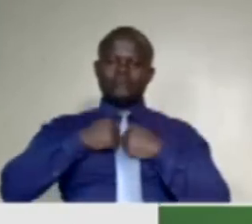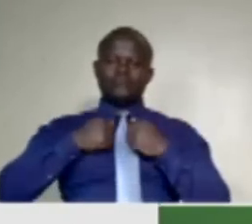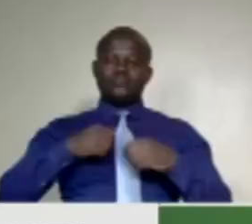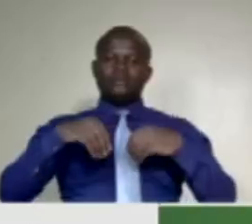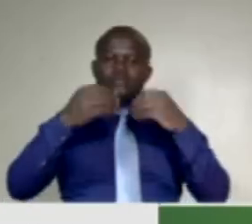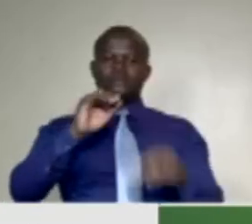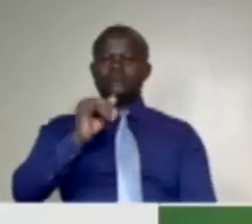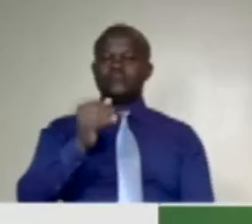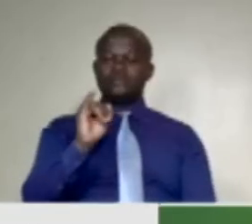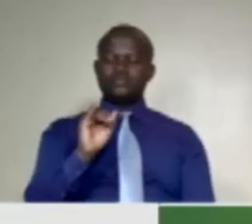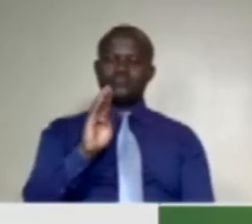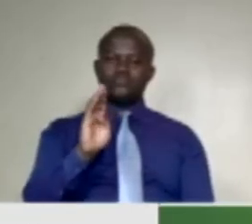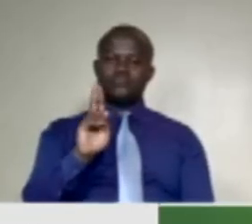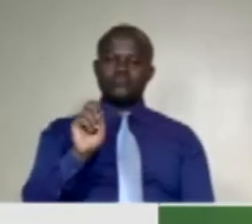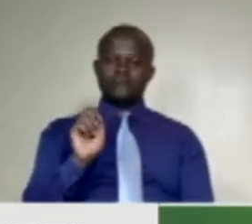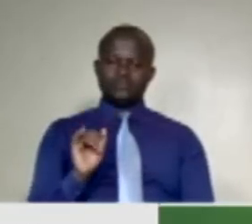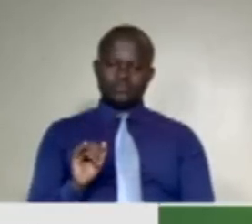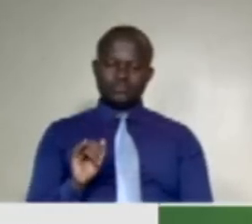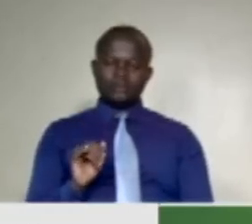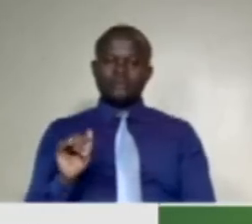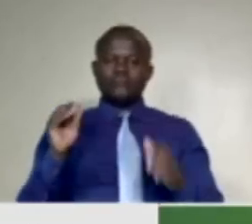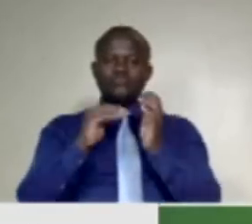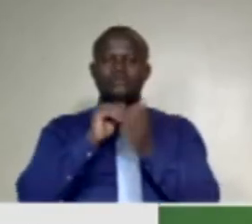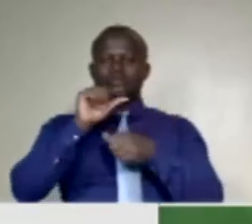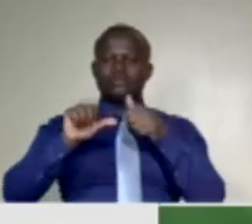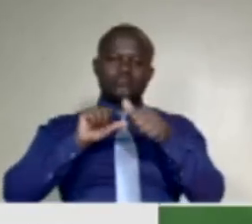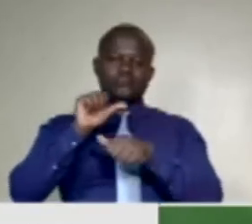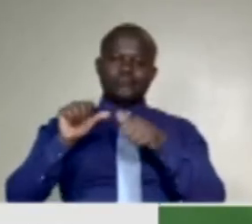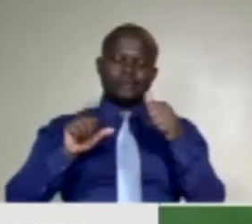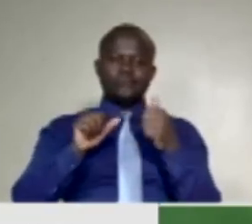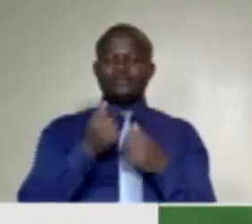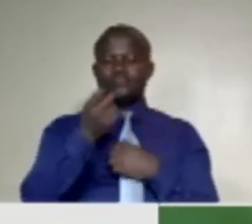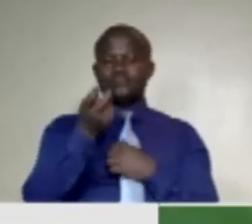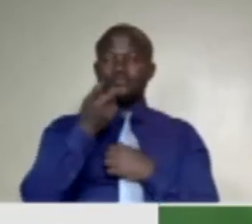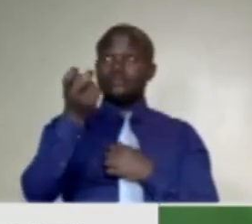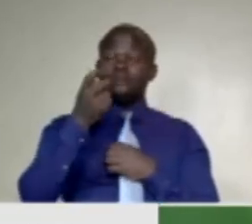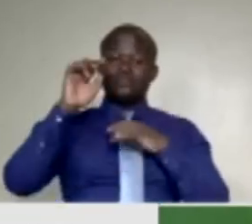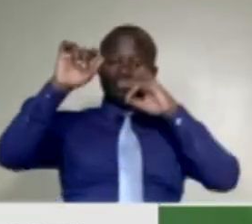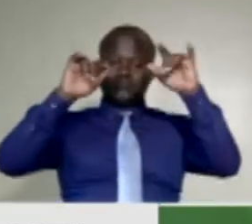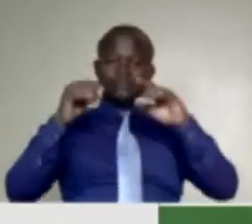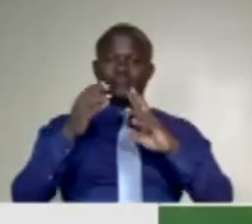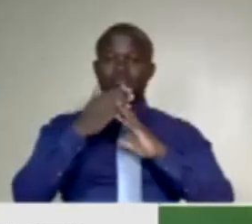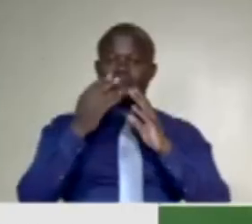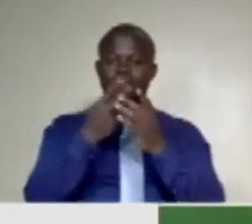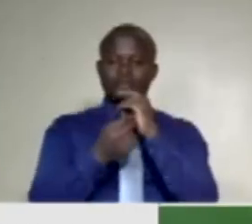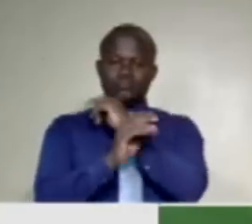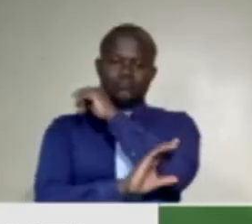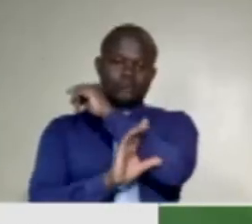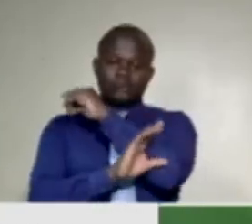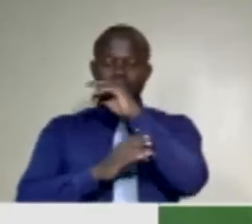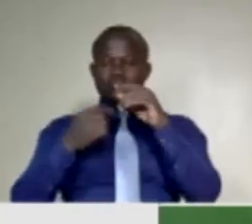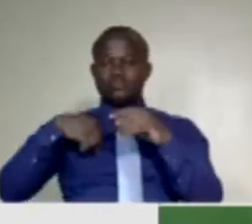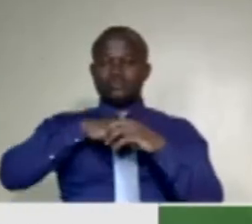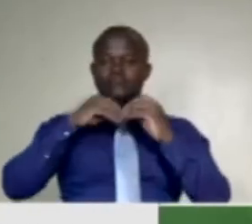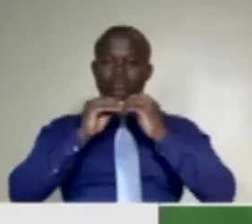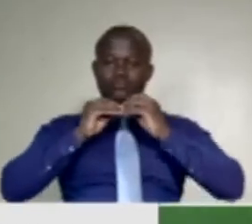rwahaye Djibouti. Ku birebana n'ingendo z'indege hagati y'ibihugu byombi, iyo